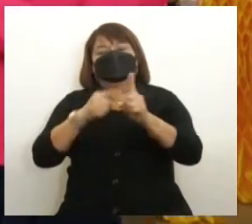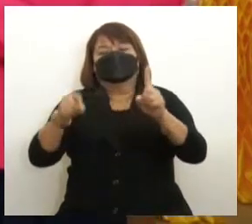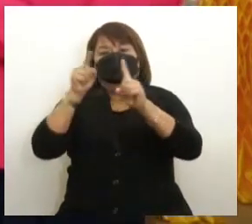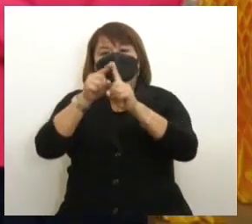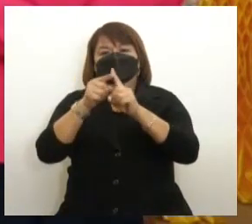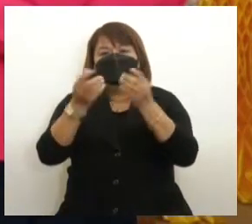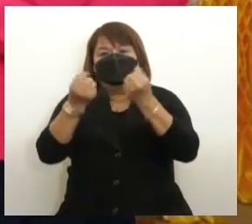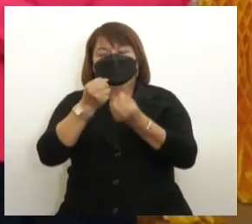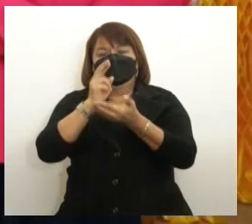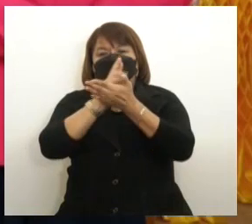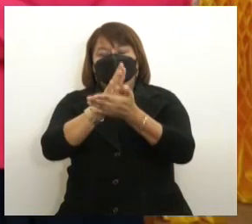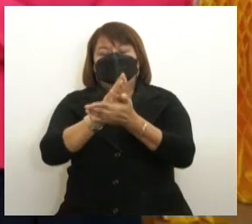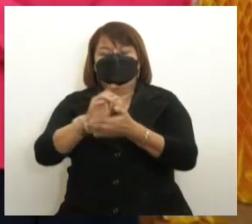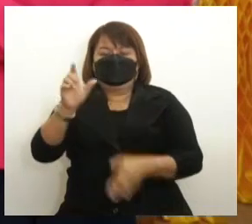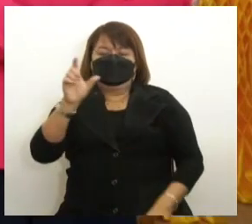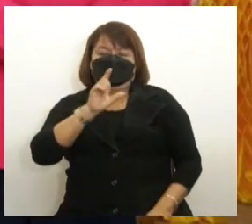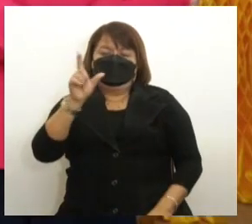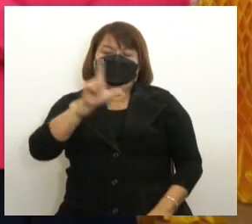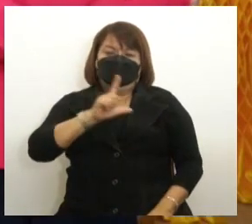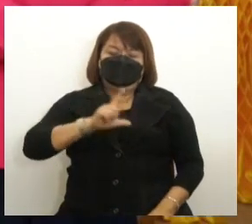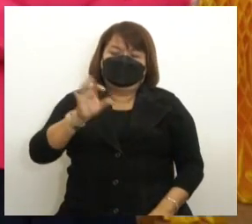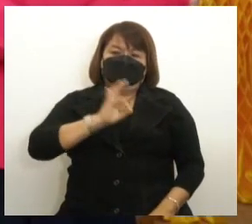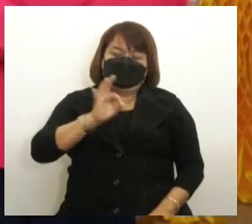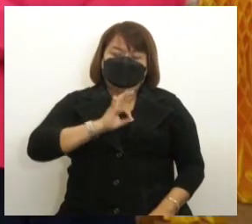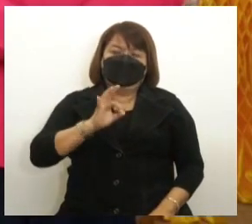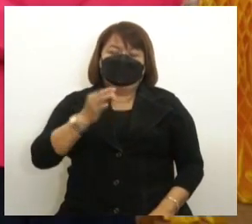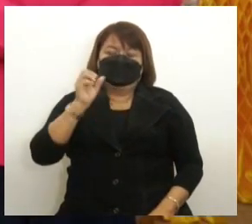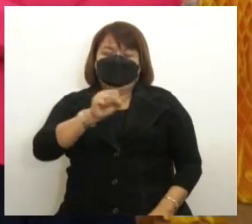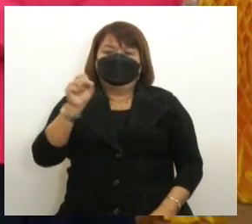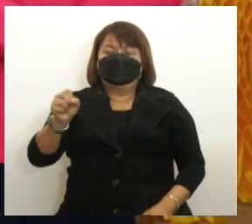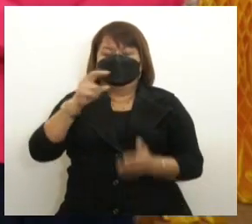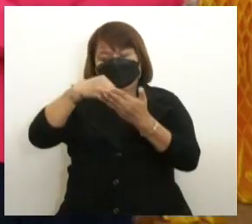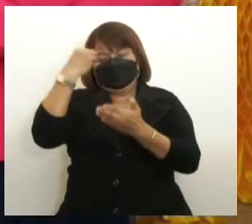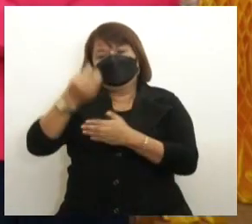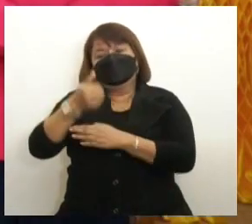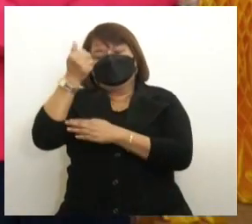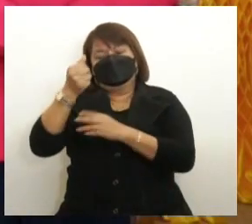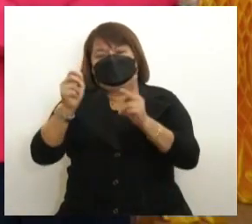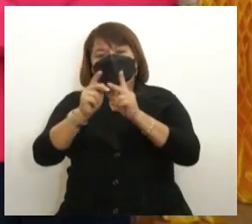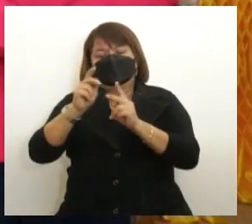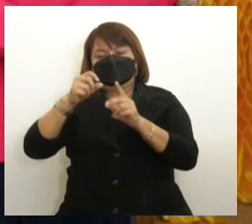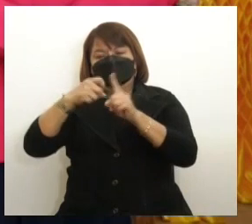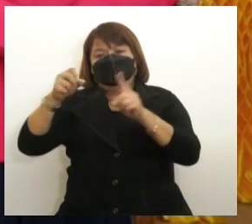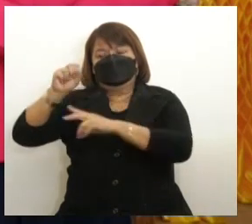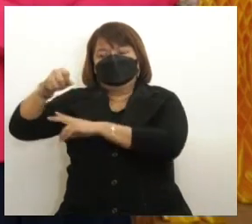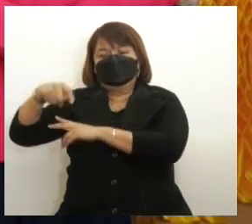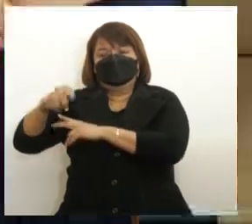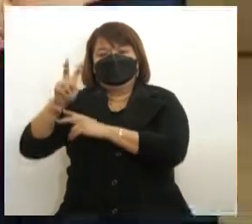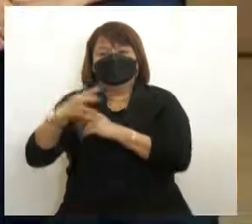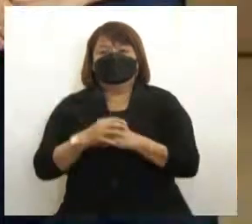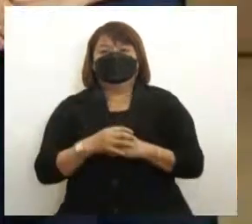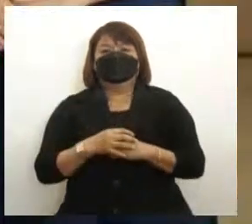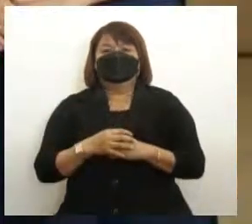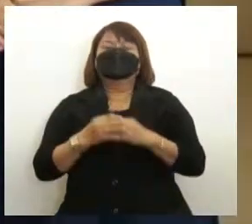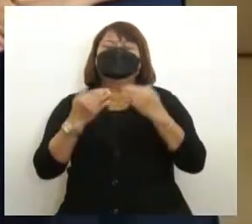ได้รับรางวัลระดับเหรียญทองผลการปฏิบัติงานสภานักเรียนที่เป็นเลิศโดยสำนักงานคณะกรรมการการศึกษาขั้นพื้นฐาน ข